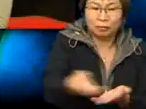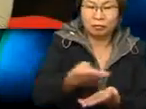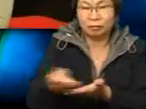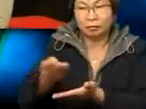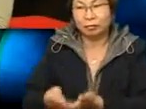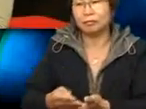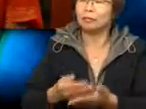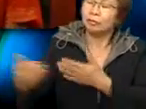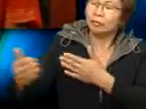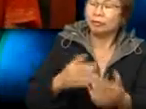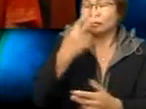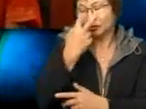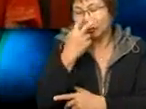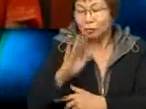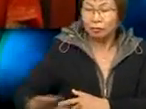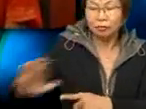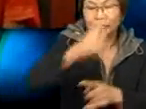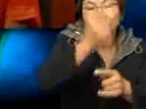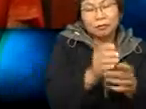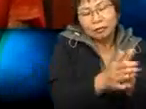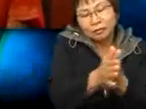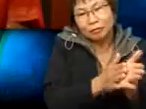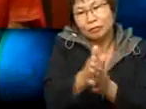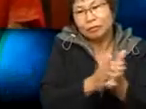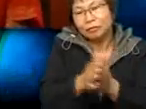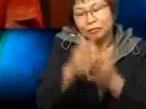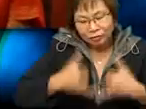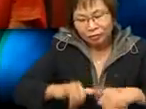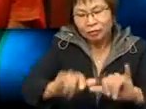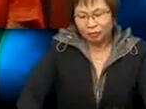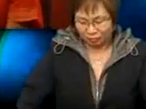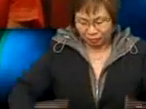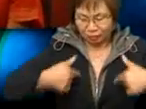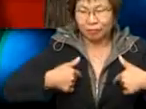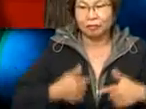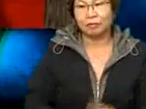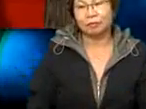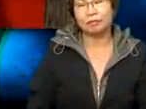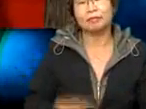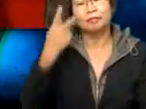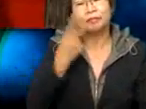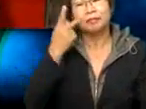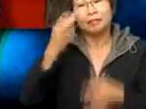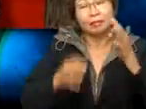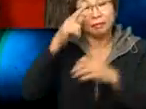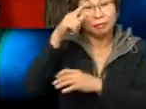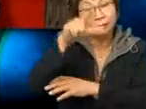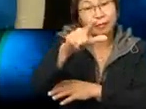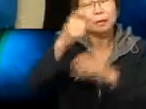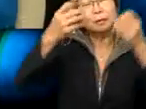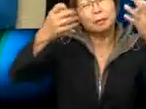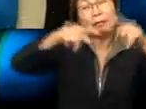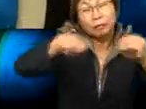beli belah. Biarpun buta, mereka tetap berusaha untuk meneruskan kehidupan. Kak Ati, jika